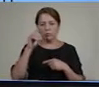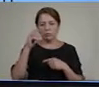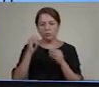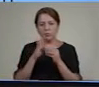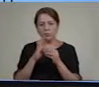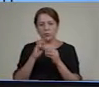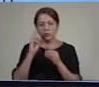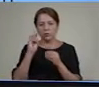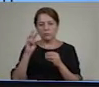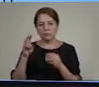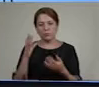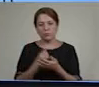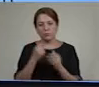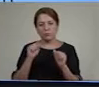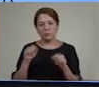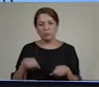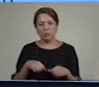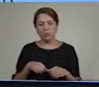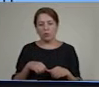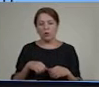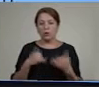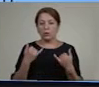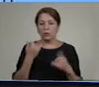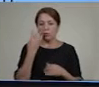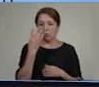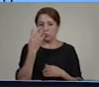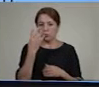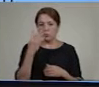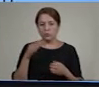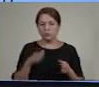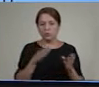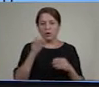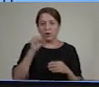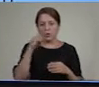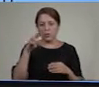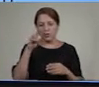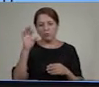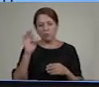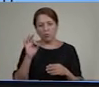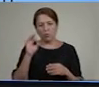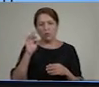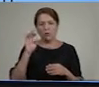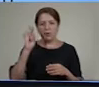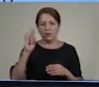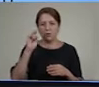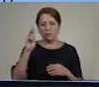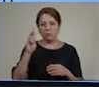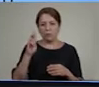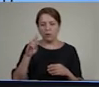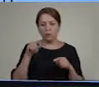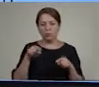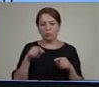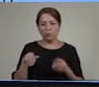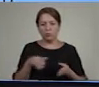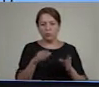kilometrligini aniqlashingiz mumkin. Endi 4-chi yo'l A, D, O, N, B mana bu yo'l